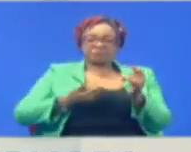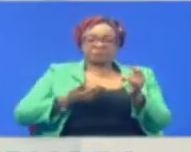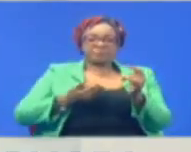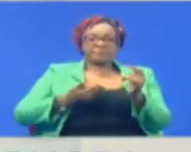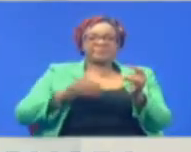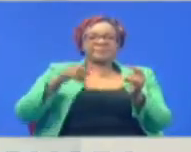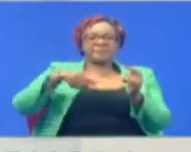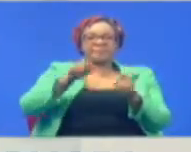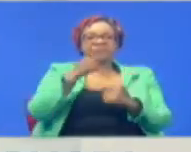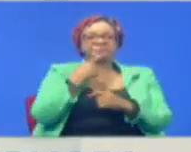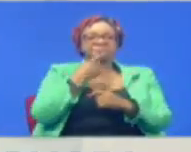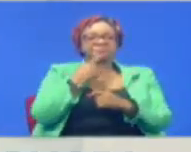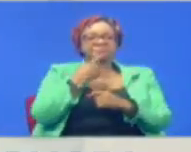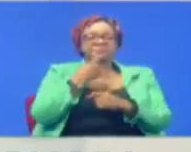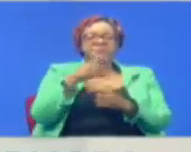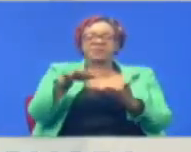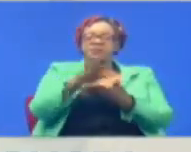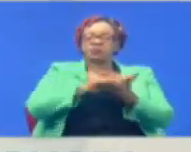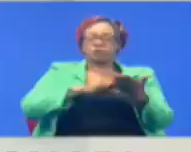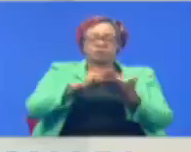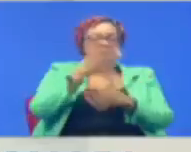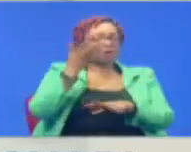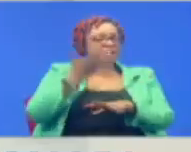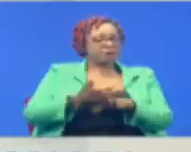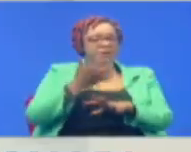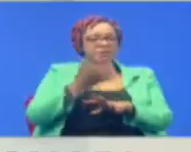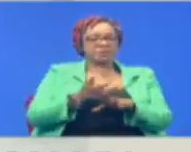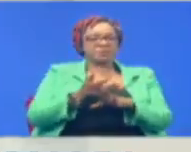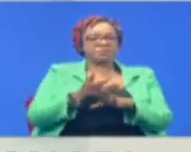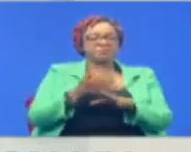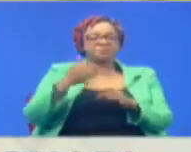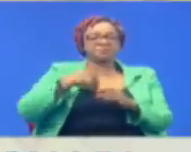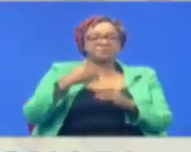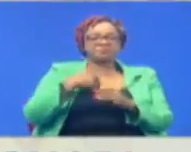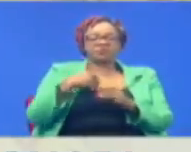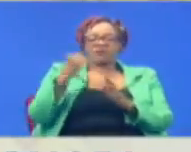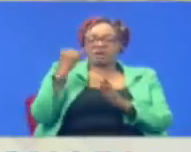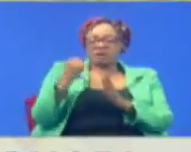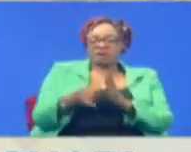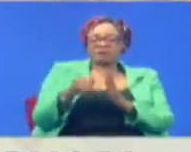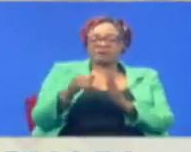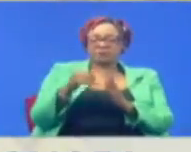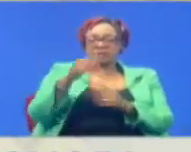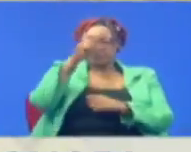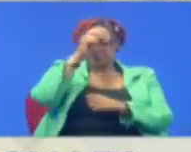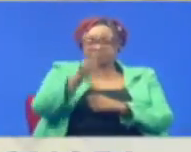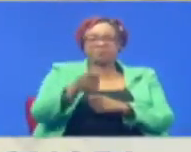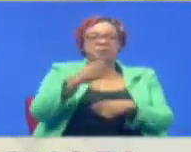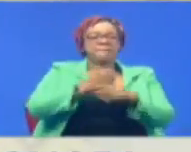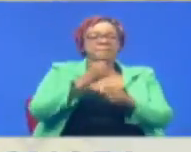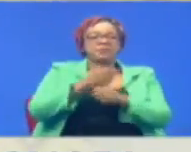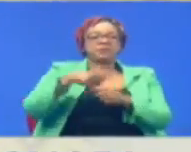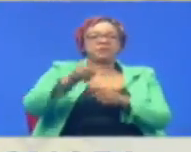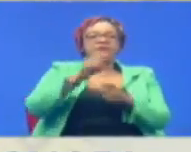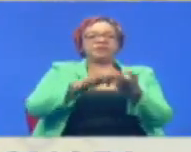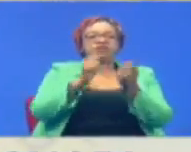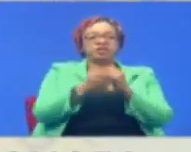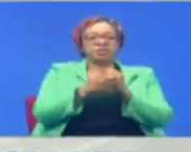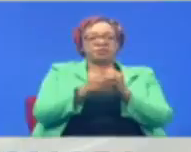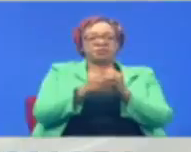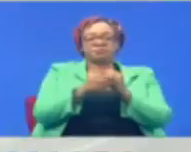mazingira yalikuwa magumu zaidi. Tunzaji maiti kwa heshima za kipekee umemwezesha kubadilisha tena kwamba ni